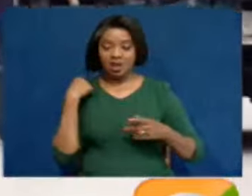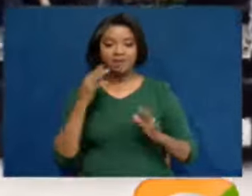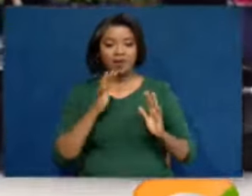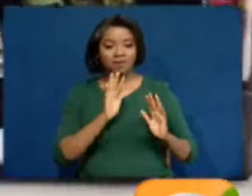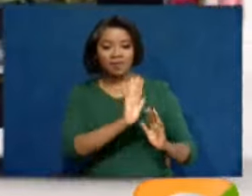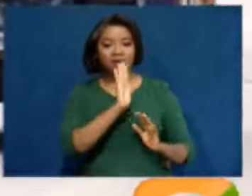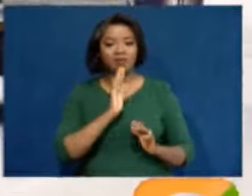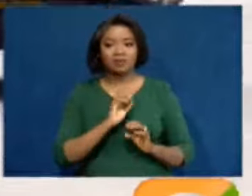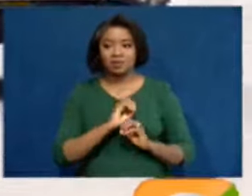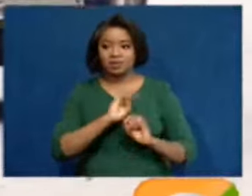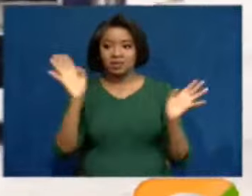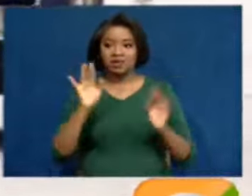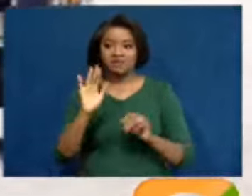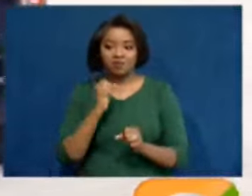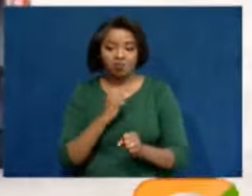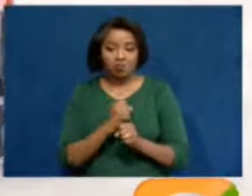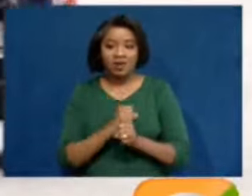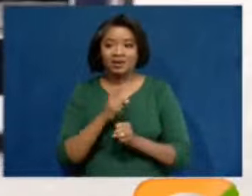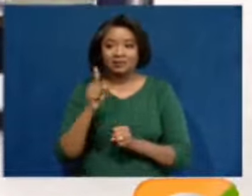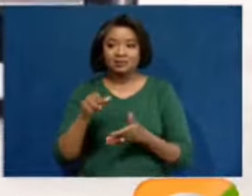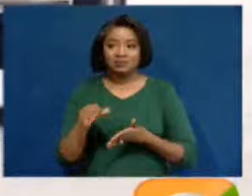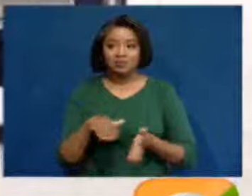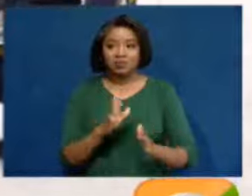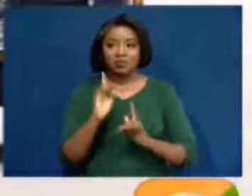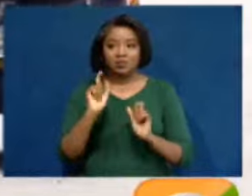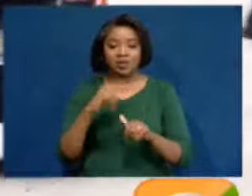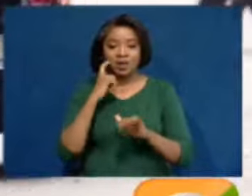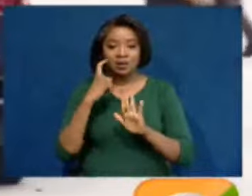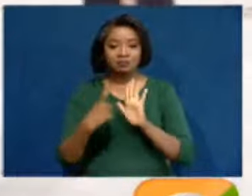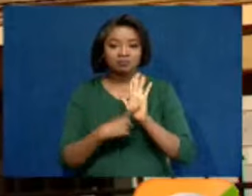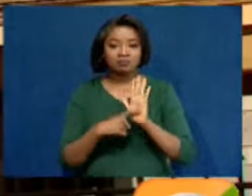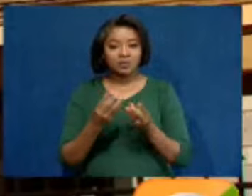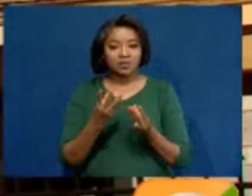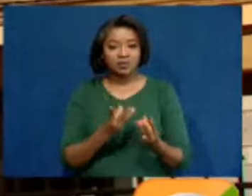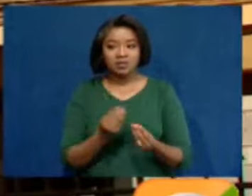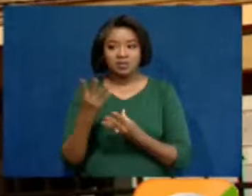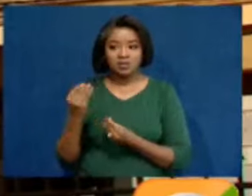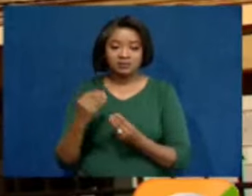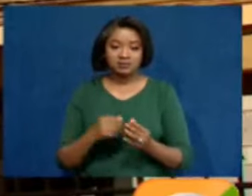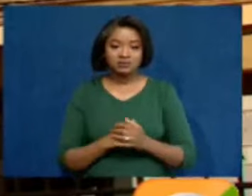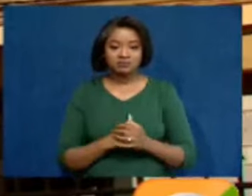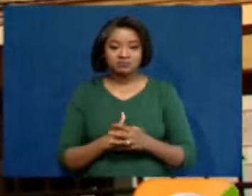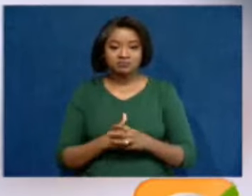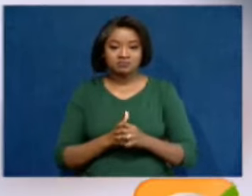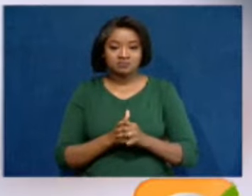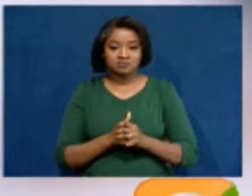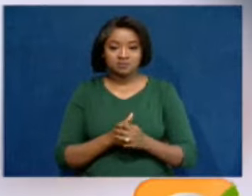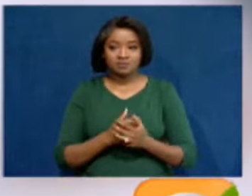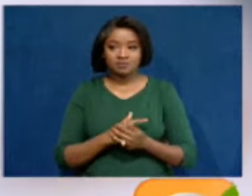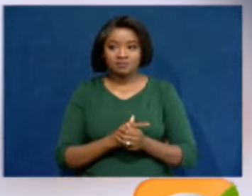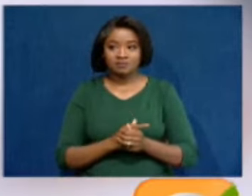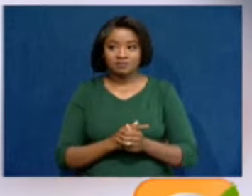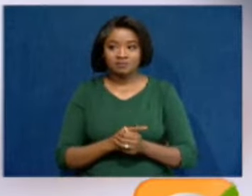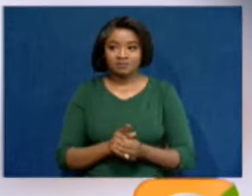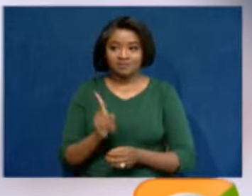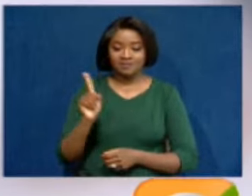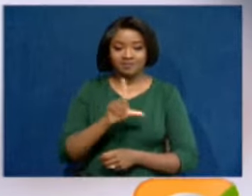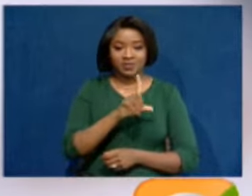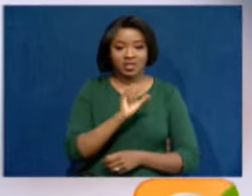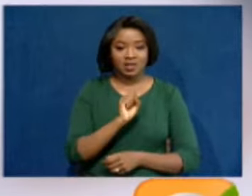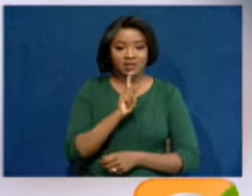kazi kama njia mojawapo ya kuweza kuwatambua kwa urahisi. Kwenye kesi iliyowasilishwa na chama cha